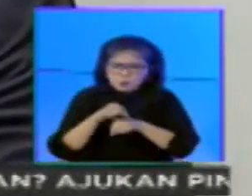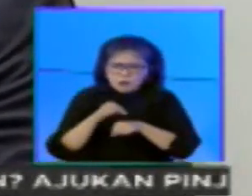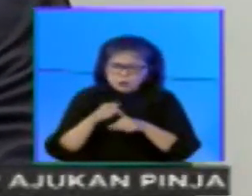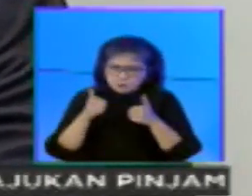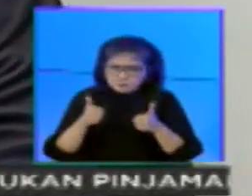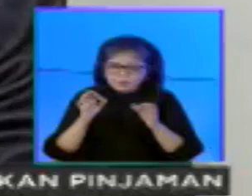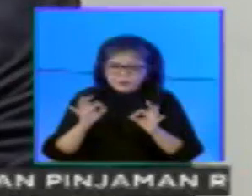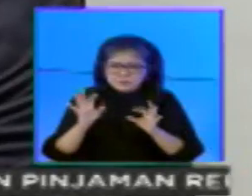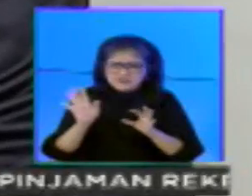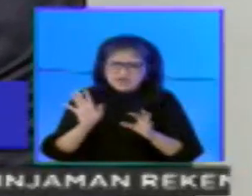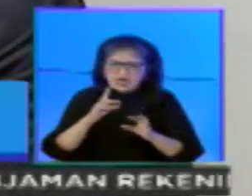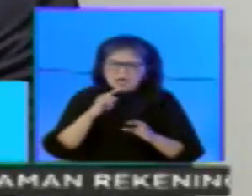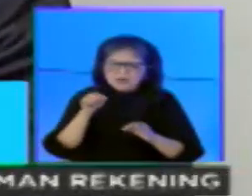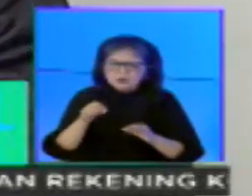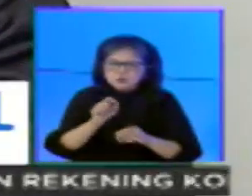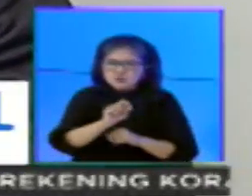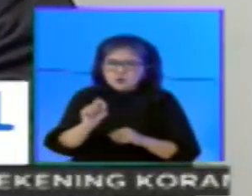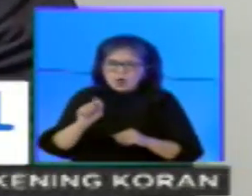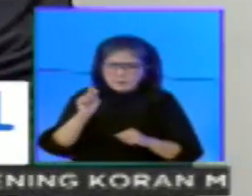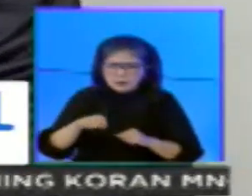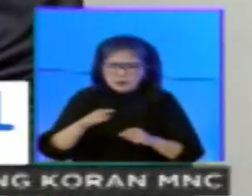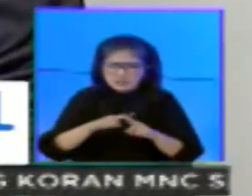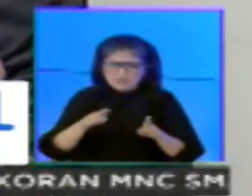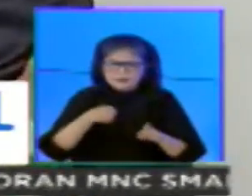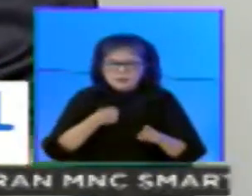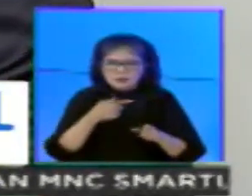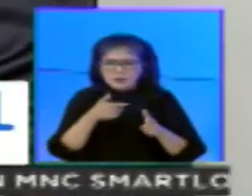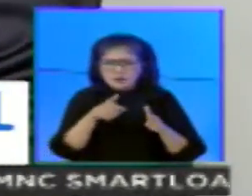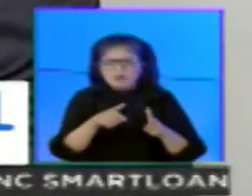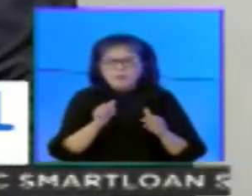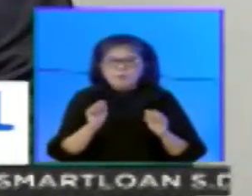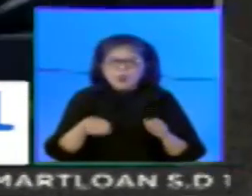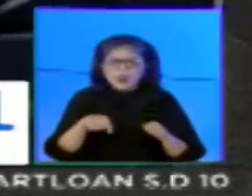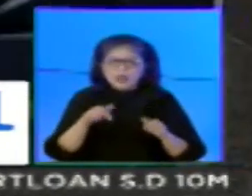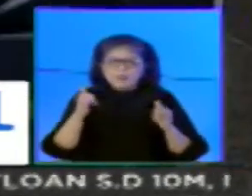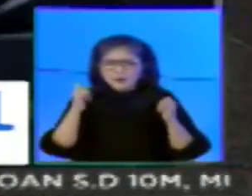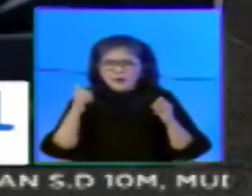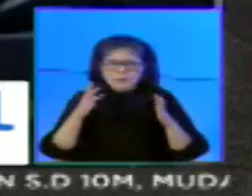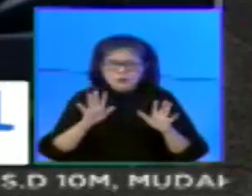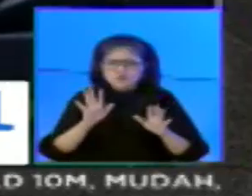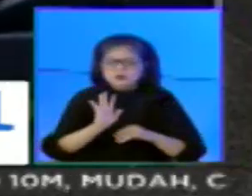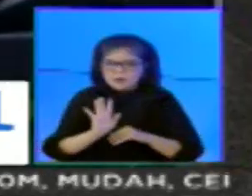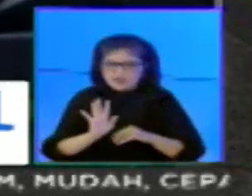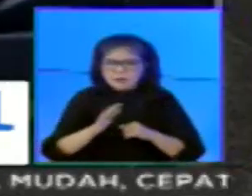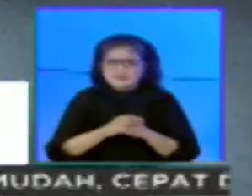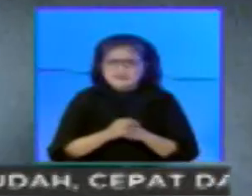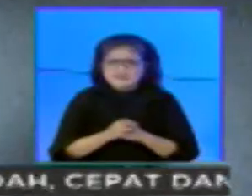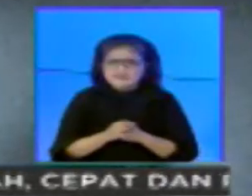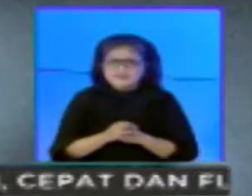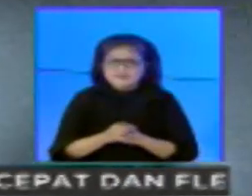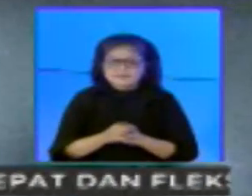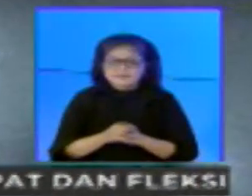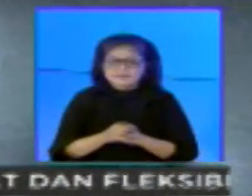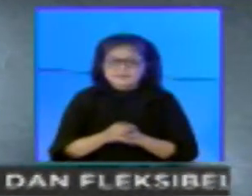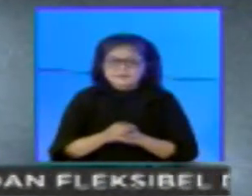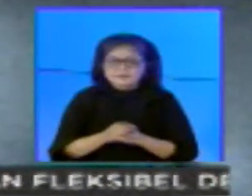Jangan sampai kita masih sekolah tapi kita malah terlalu banyak bermain game e-sports. Dan pemirsa, seperti yang tadi sudah kita